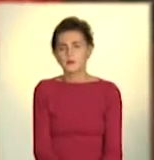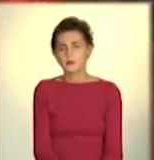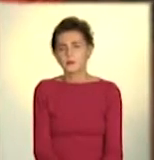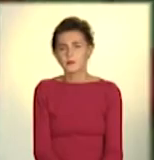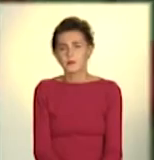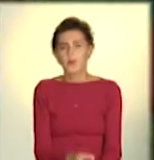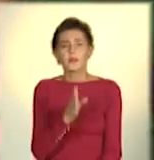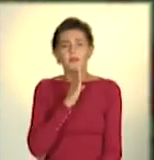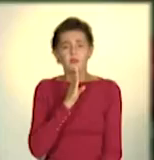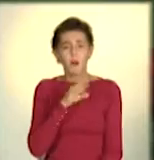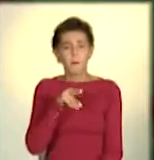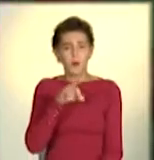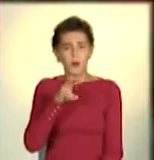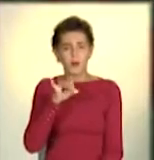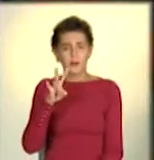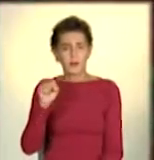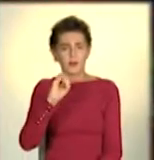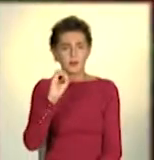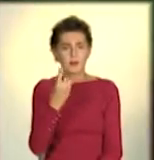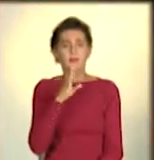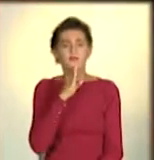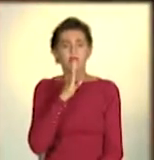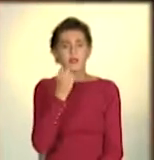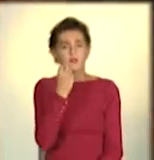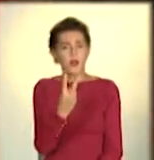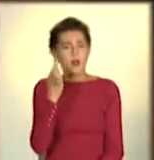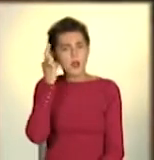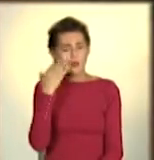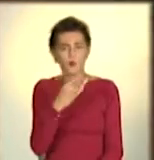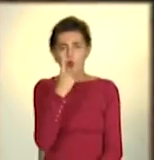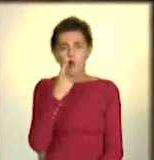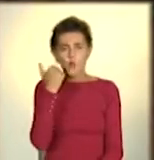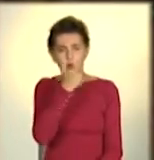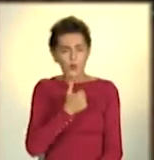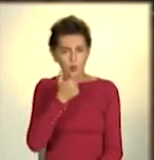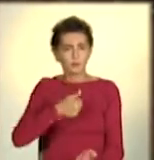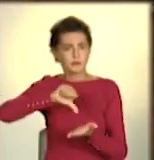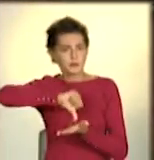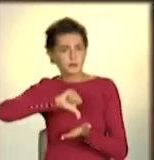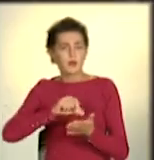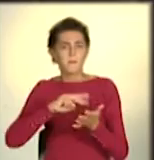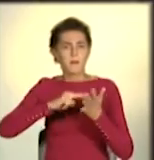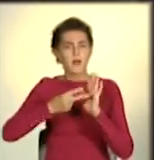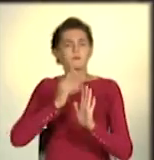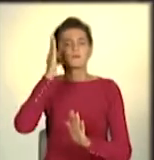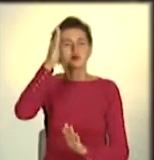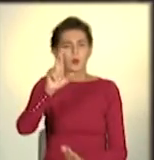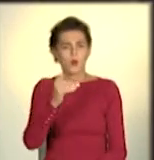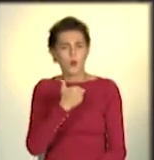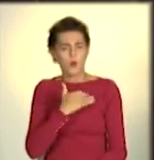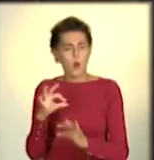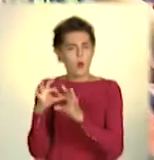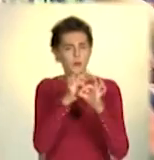Поліна – єдина боксерка в колективі. Дівчині 12, тренується всього рік, проте плани має великі. Я хочу стати